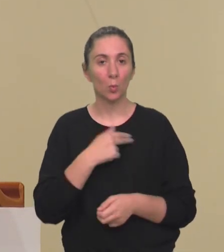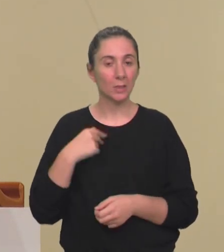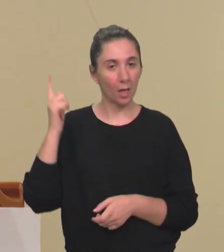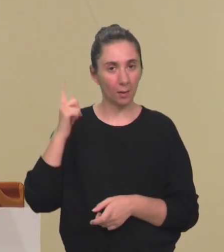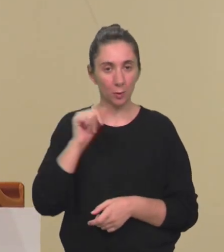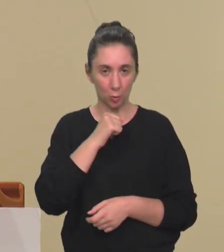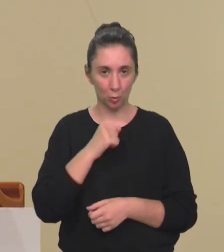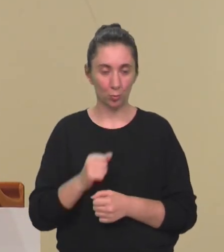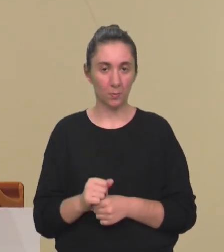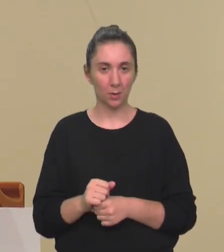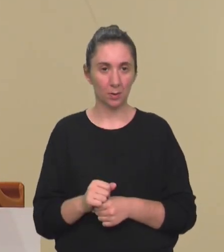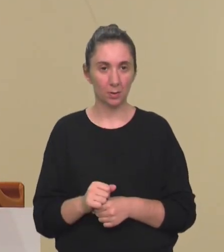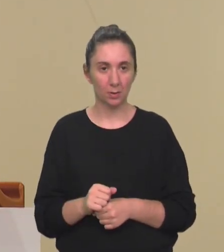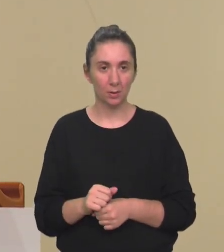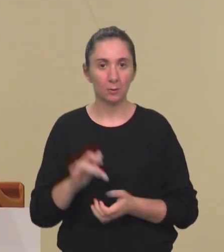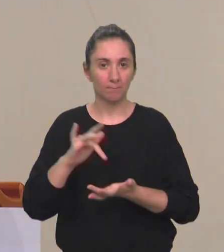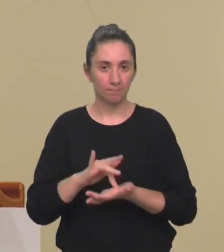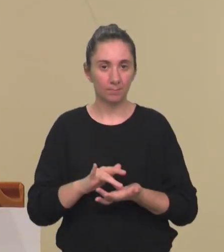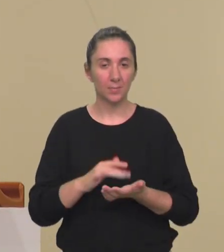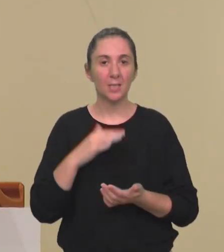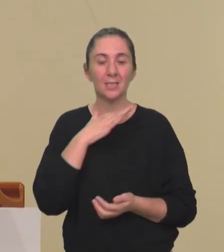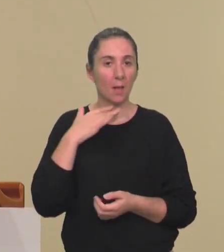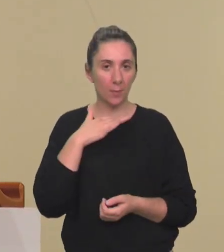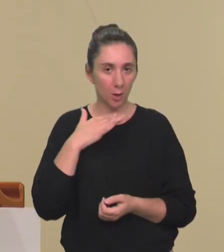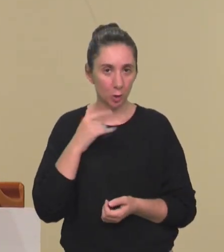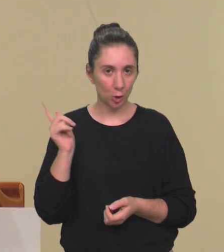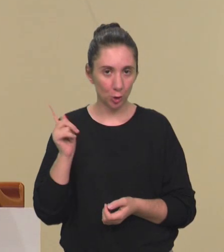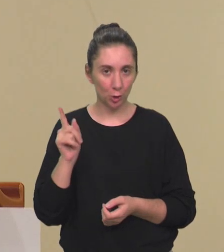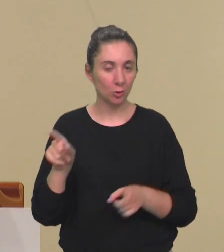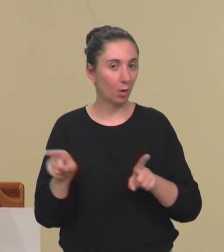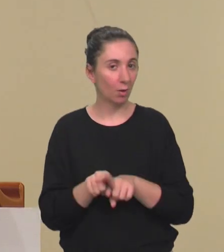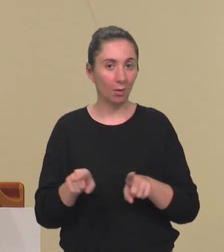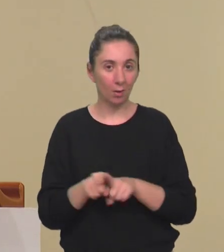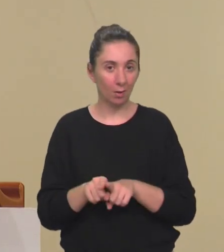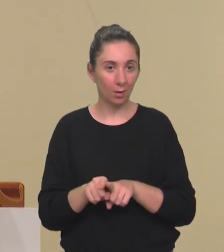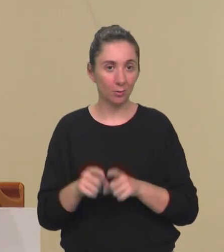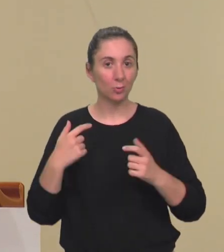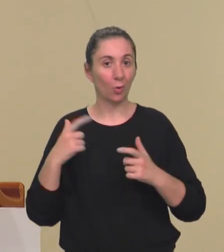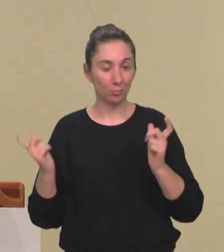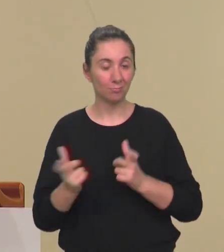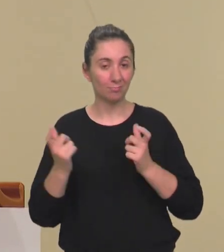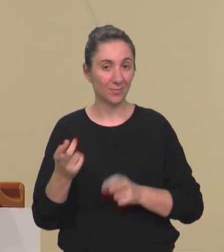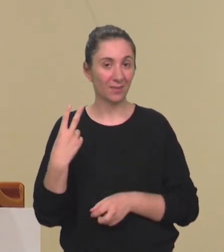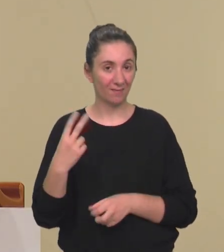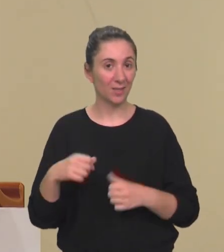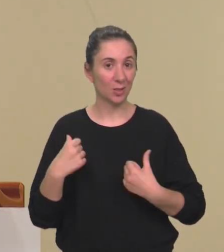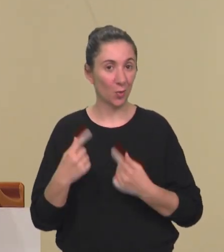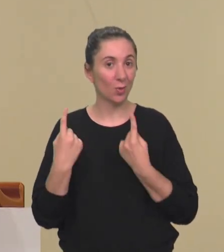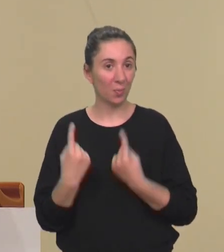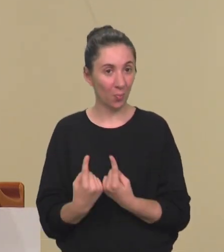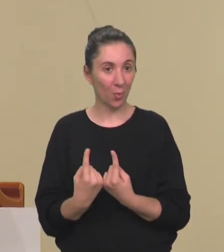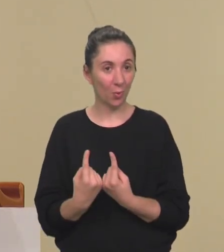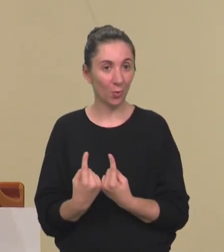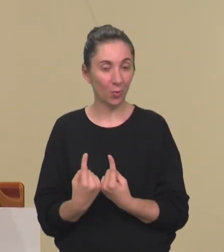Zagrebačkoj županiji sa sjedištem u Zaprešiću upravo je isto tako proslavila 20 godina